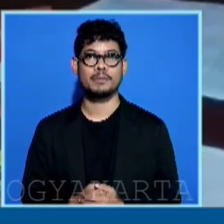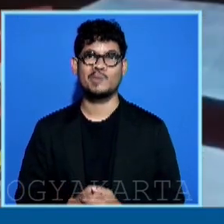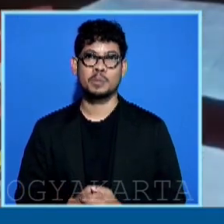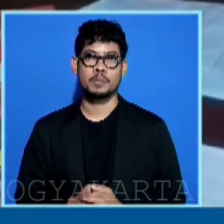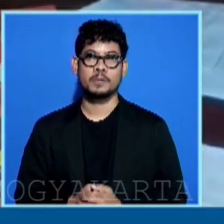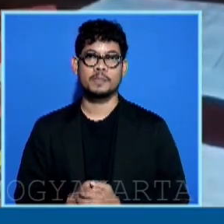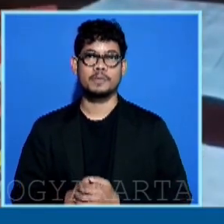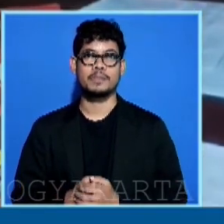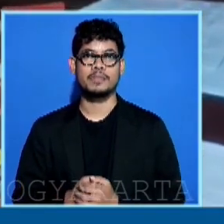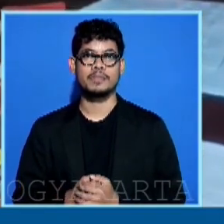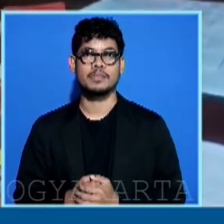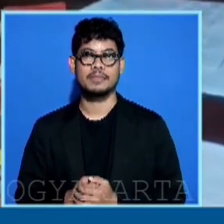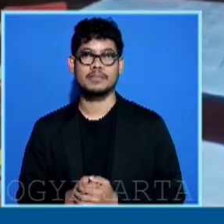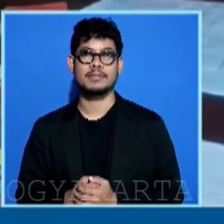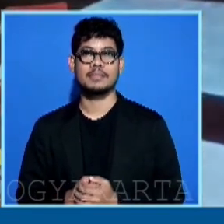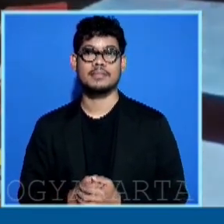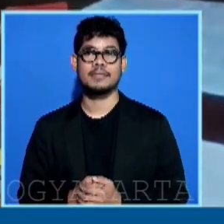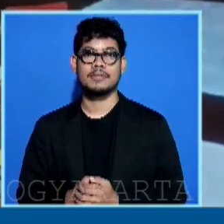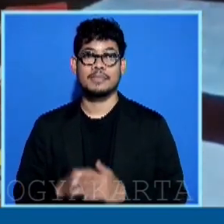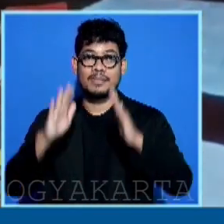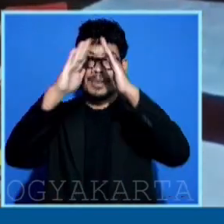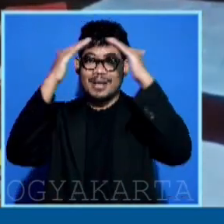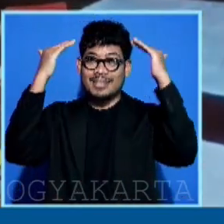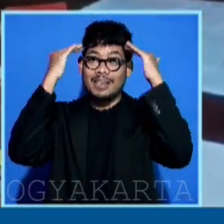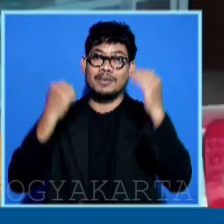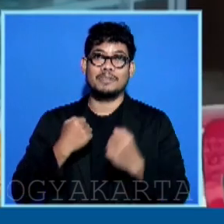Dien kadang t ingkang Ugi